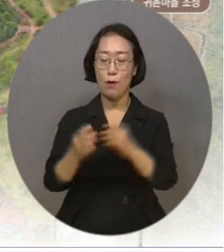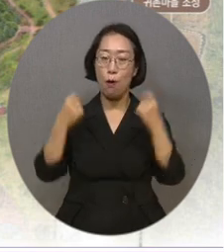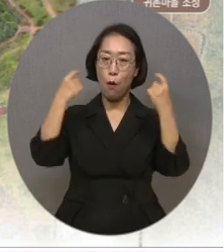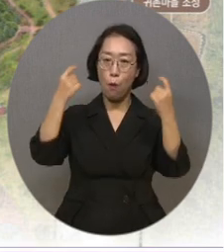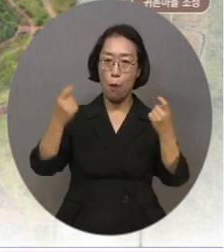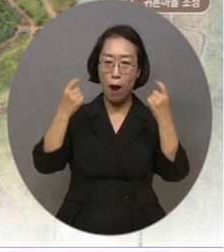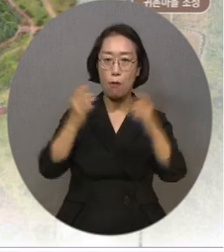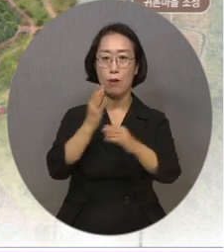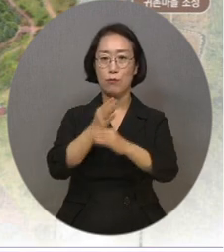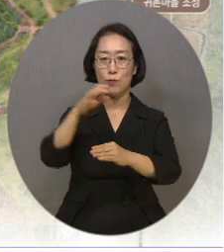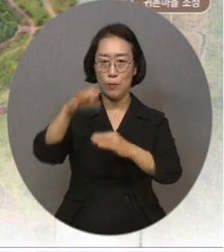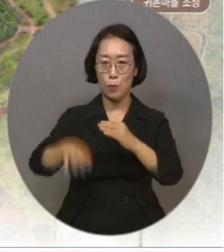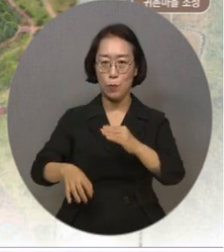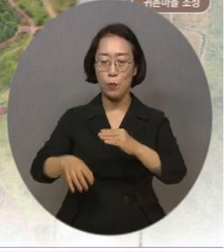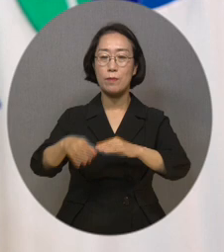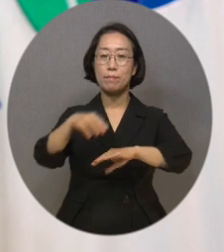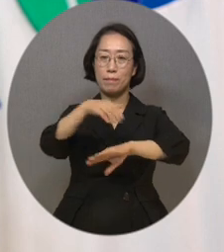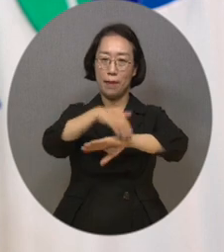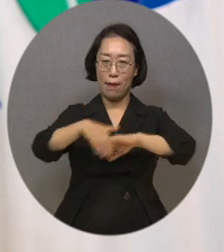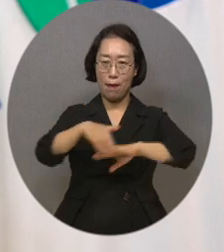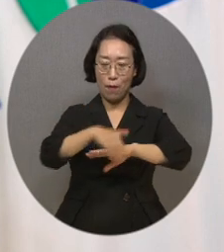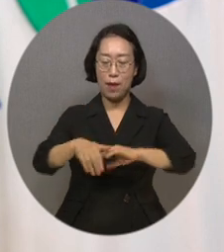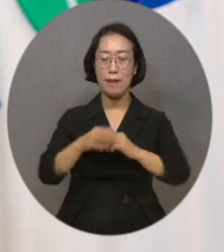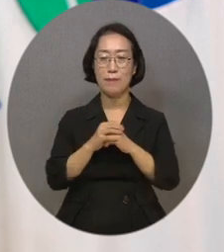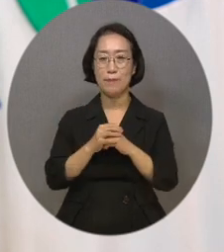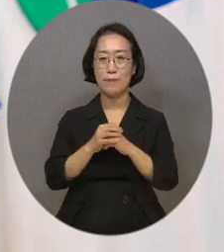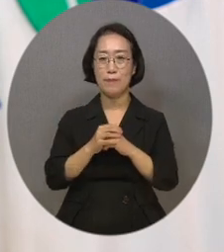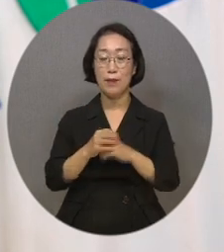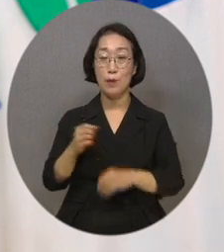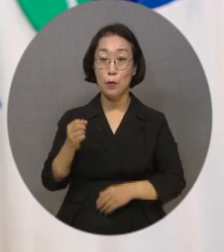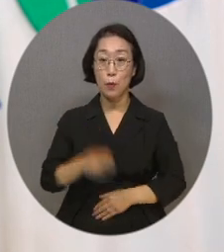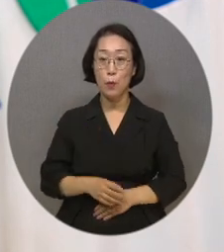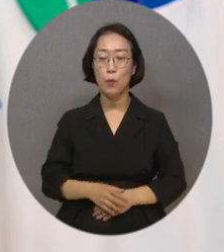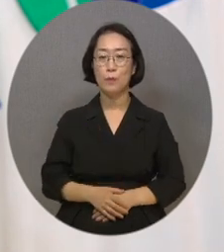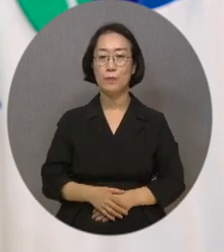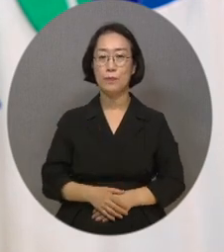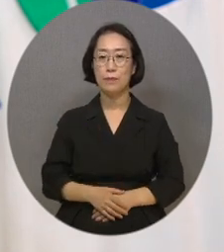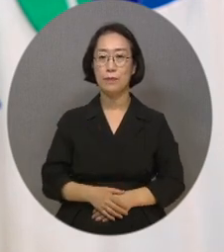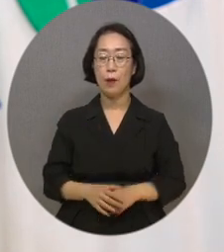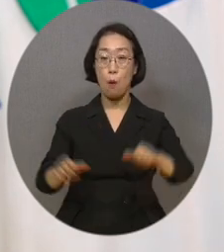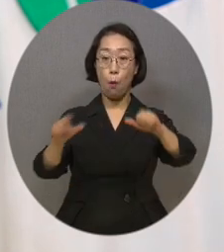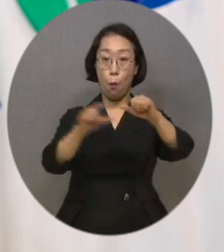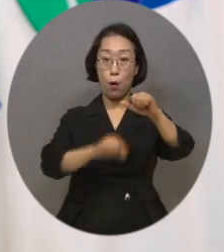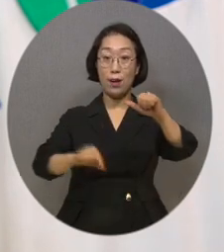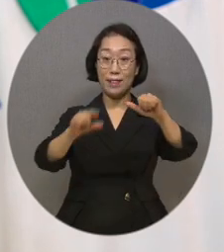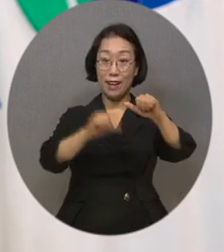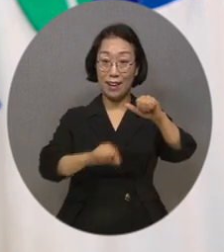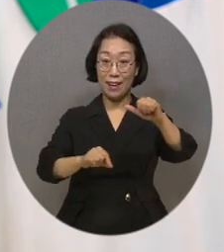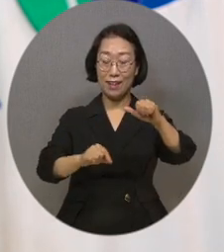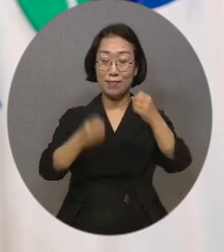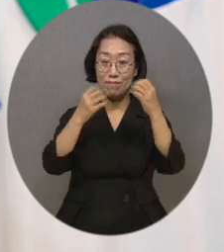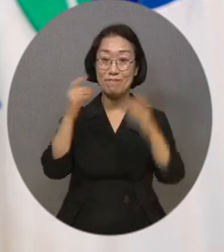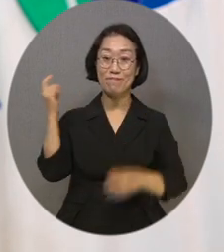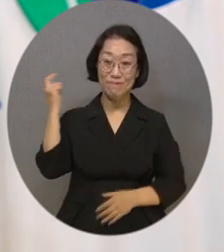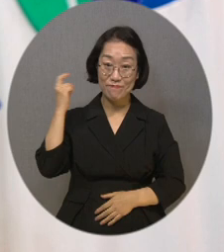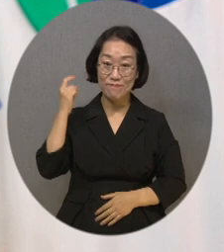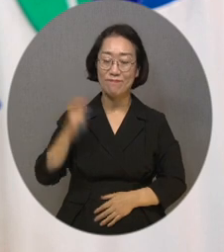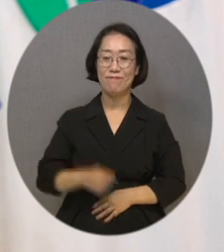중심지로 만들어 가도록 할 계획입니다. 또한 이제 지난 5월 달에도 저희가 또 좋은 소식이 또